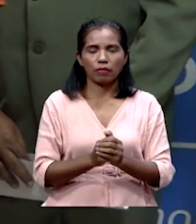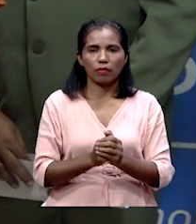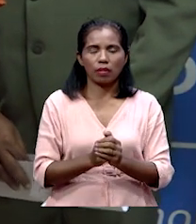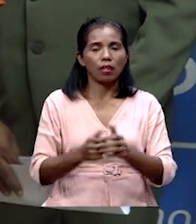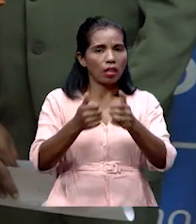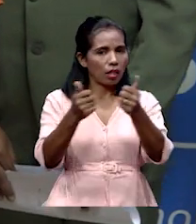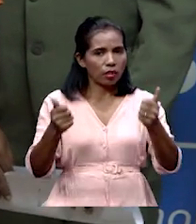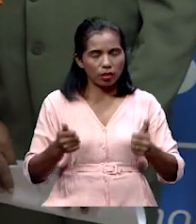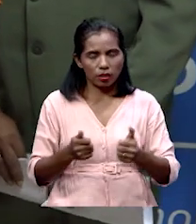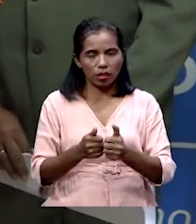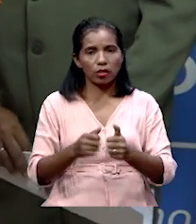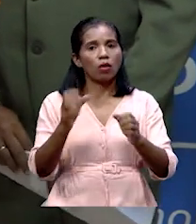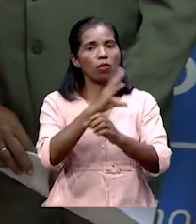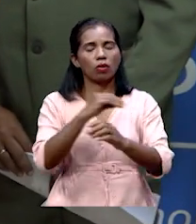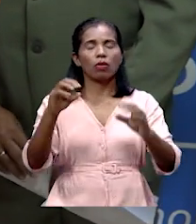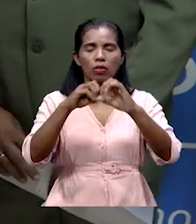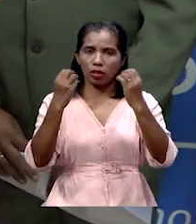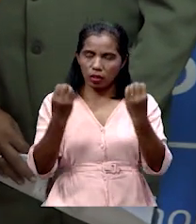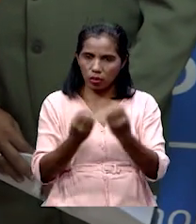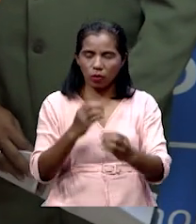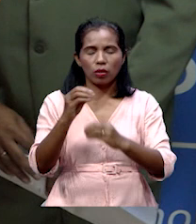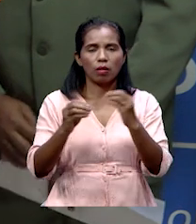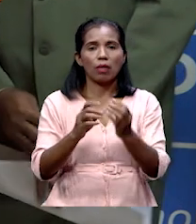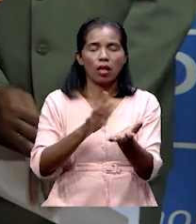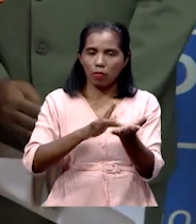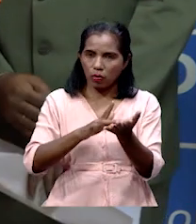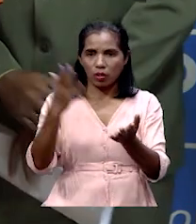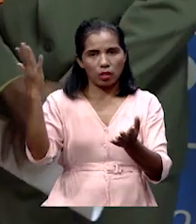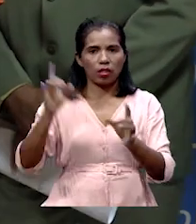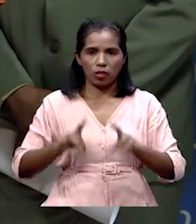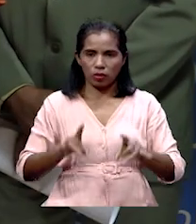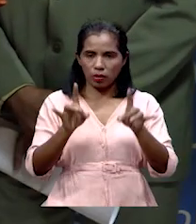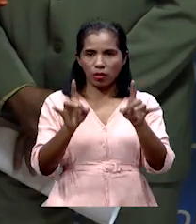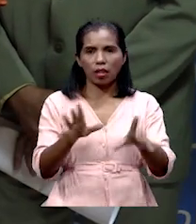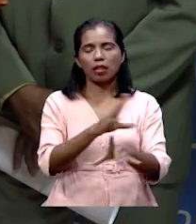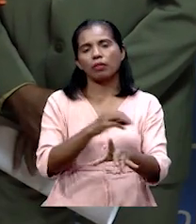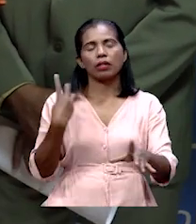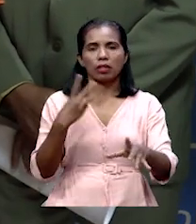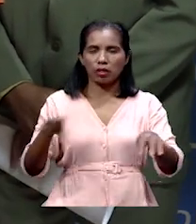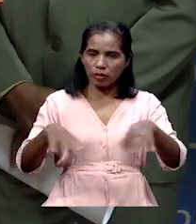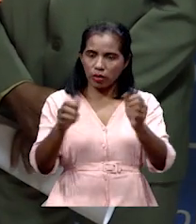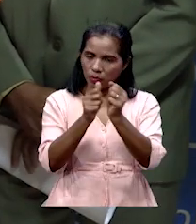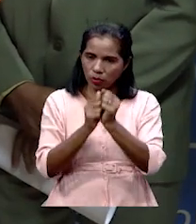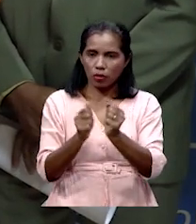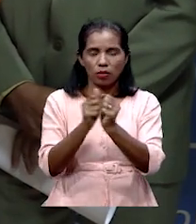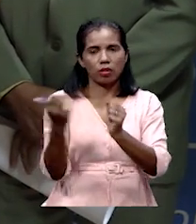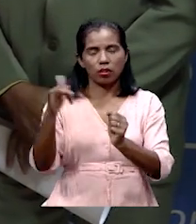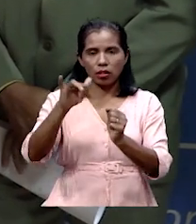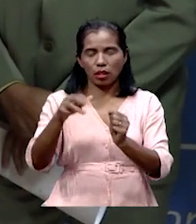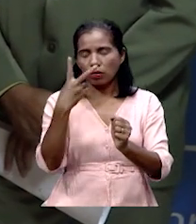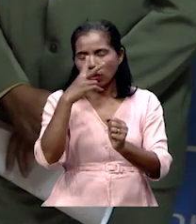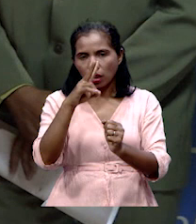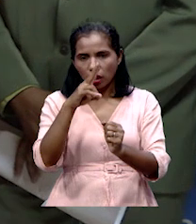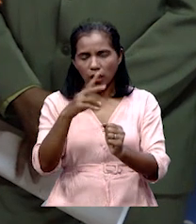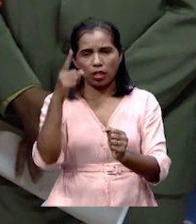agência ruma ka ho organização ruma kona bai morgnia i Australia ita halo cooperação ho sira pa tuare então ne iniciativa